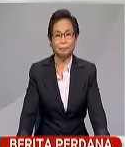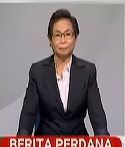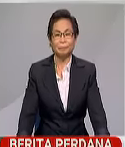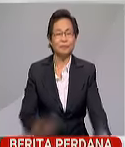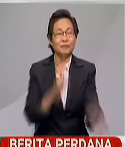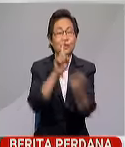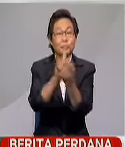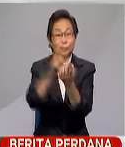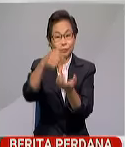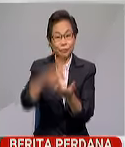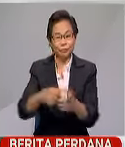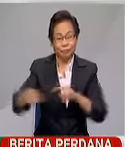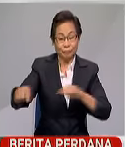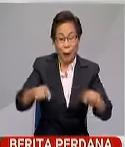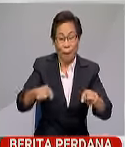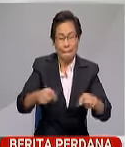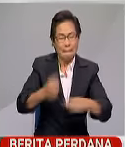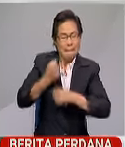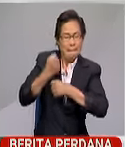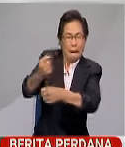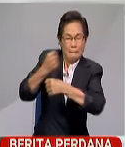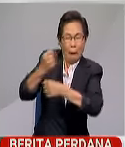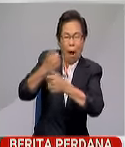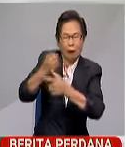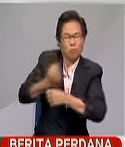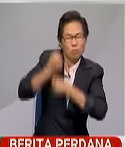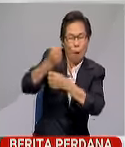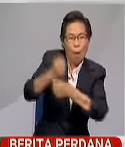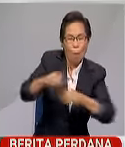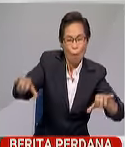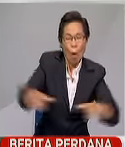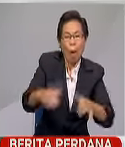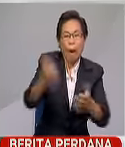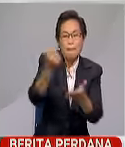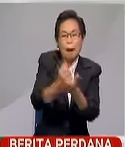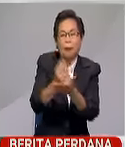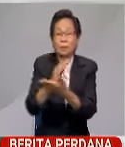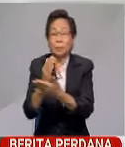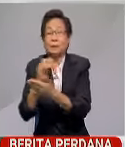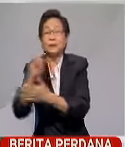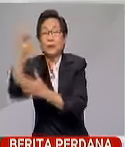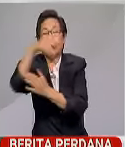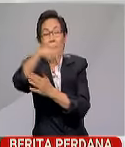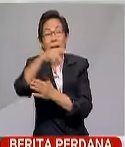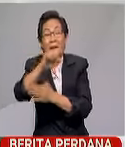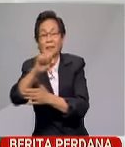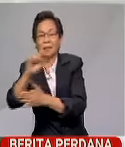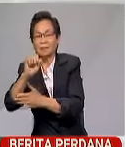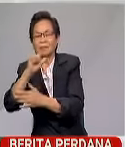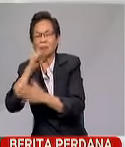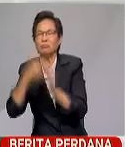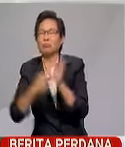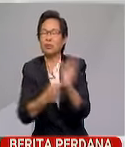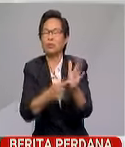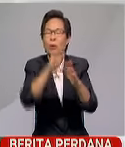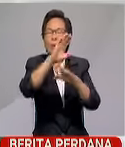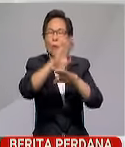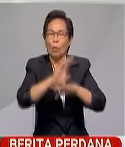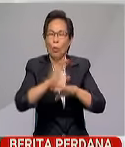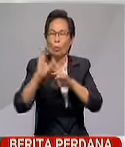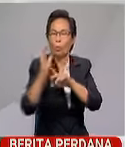Bersua kembali, tindakan membantah atau memprotes pelaksanaan PAS sementara Sabah PSS tidak mencerminkan budaya